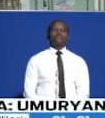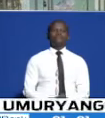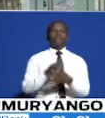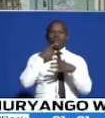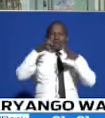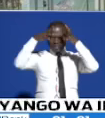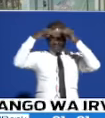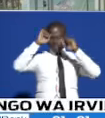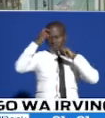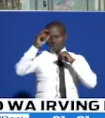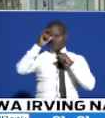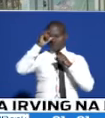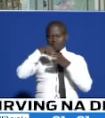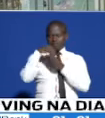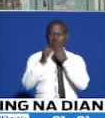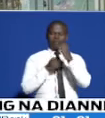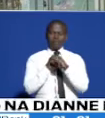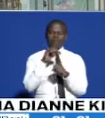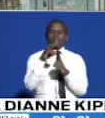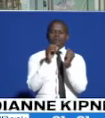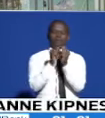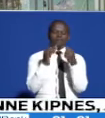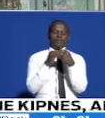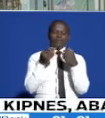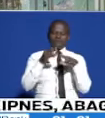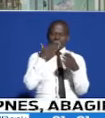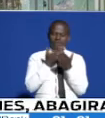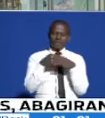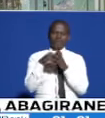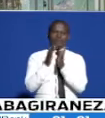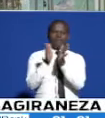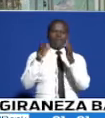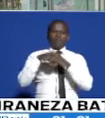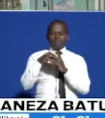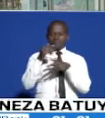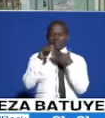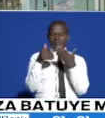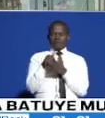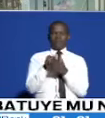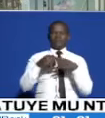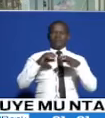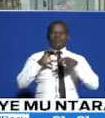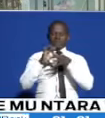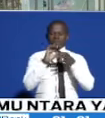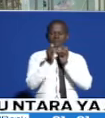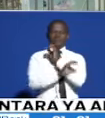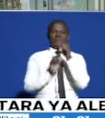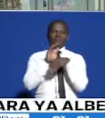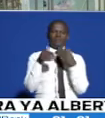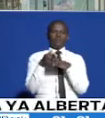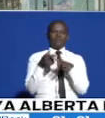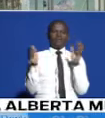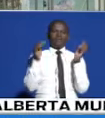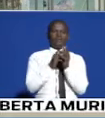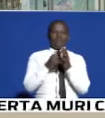Paul Kagame, umwaka wa 2018 wagenze neza muri rusange ku bijyanye n'ububanyi n'amahanga. Gusa nanone Perezida wa Repubulika